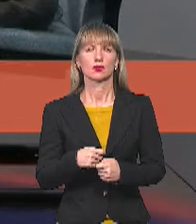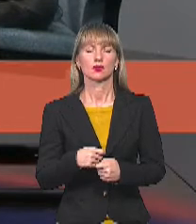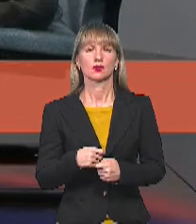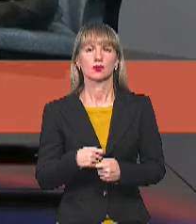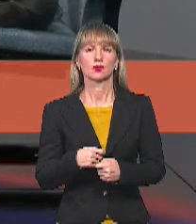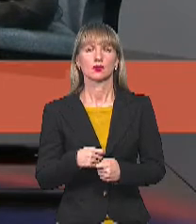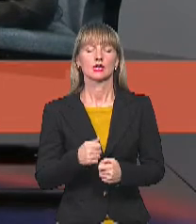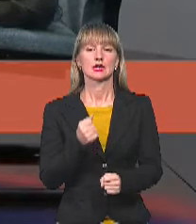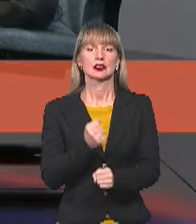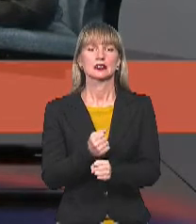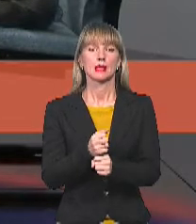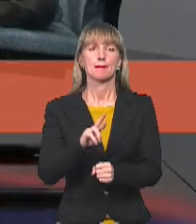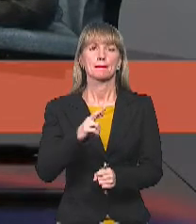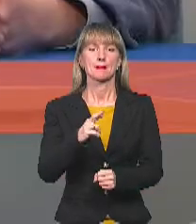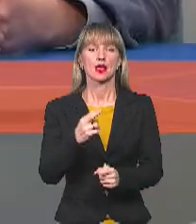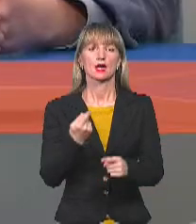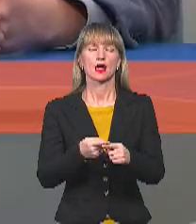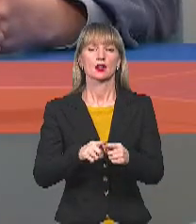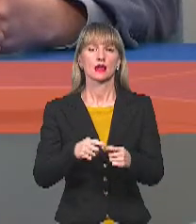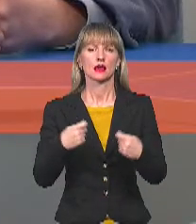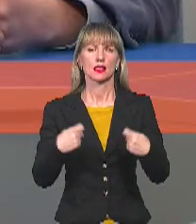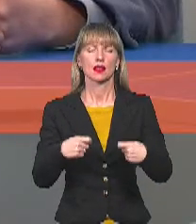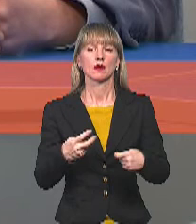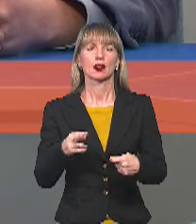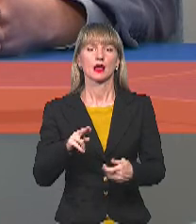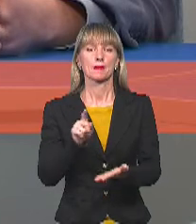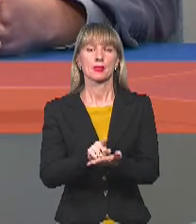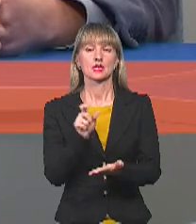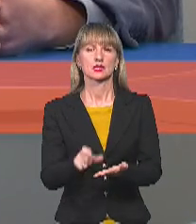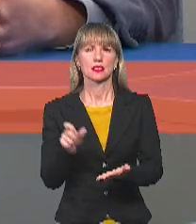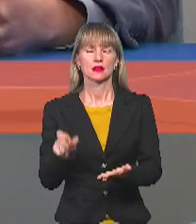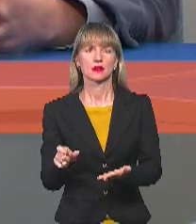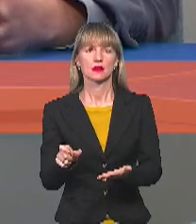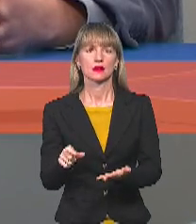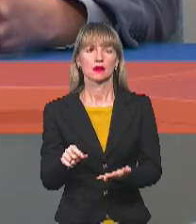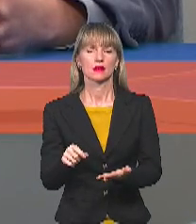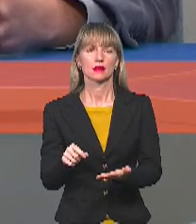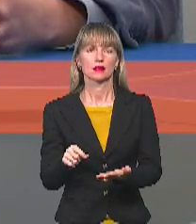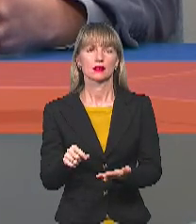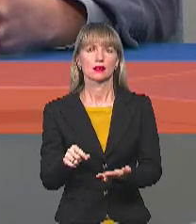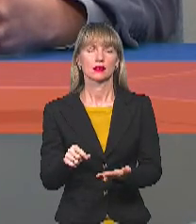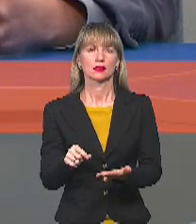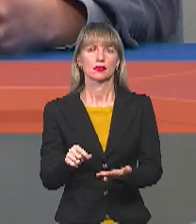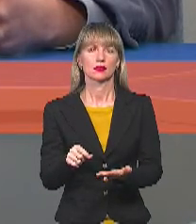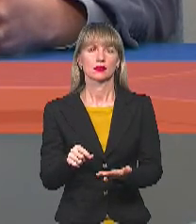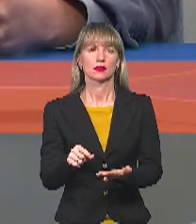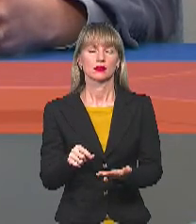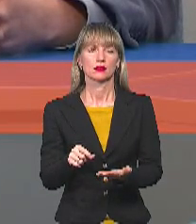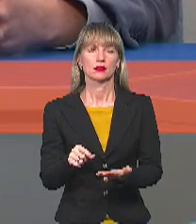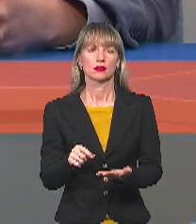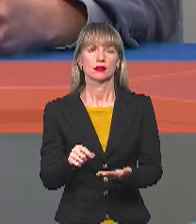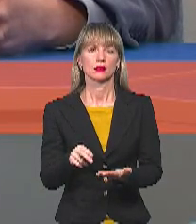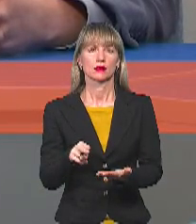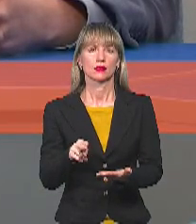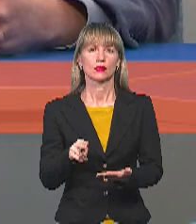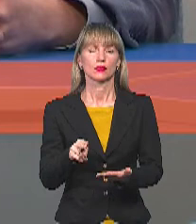ярмарок. Это действительно для пенсионеров этот ярмарок. По первое, Ага, маємо прежде дзвінок. Раніше